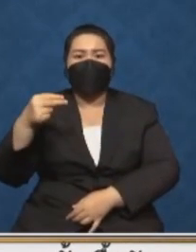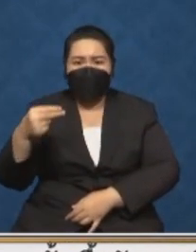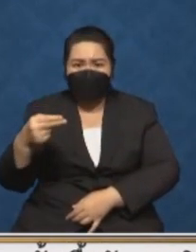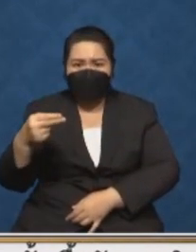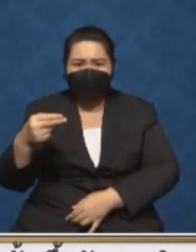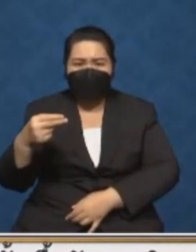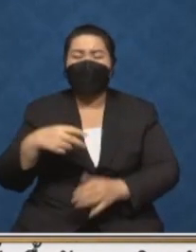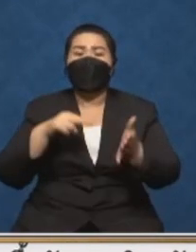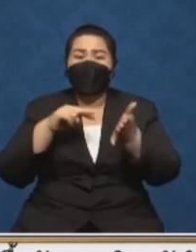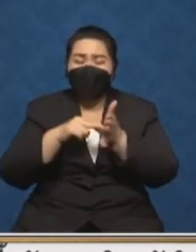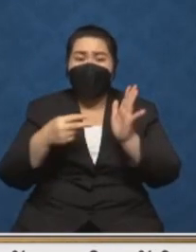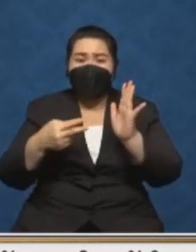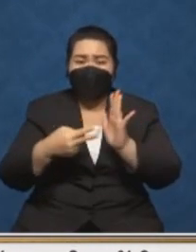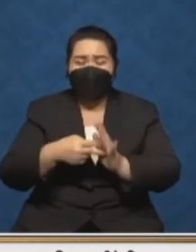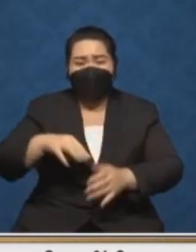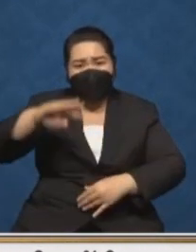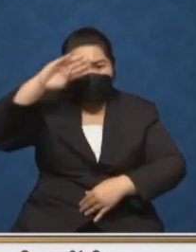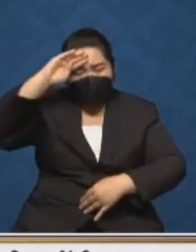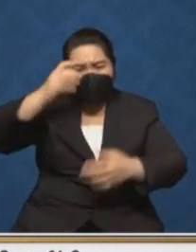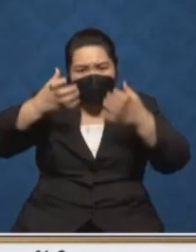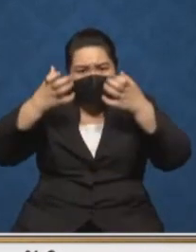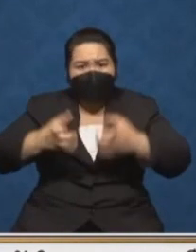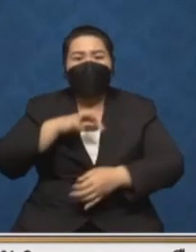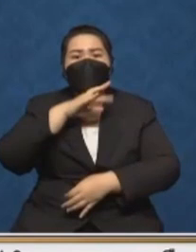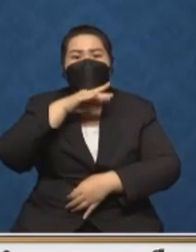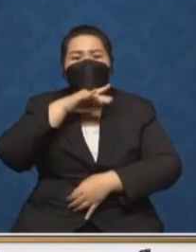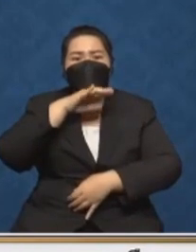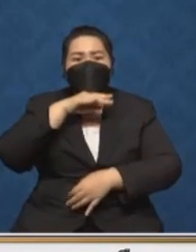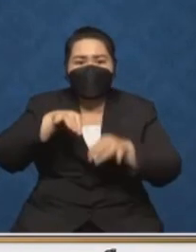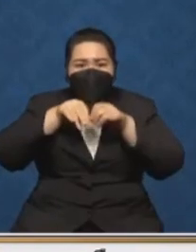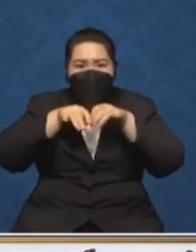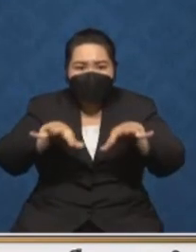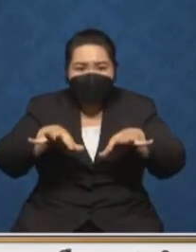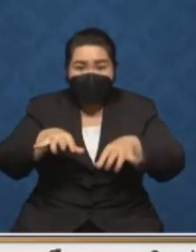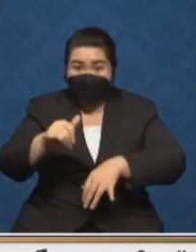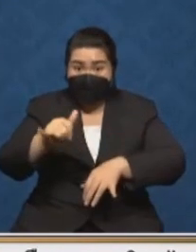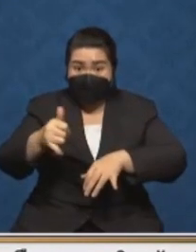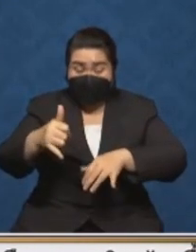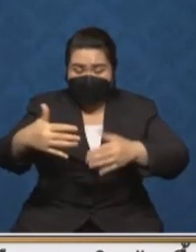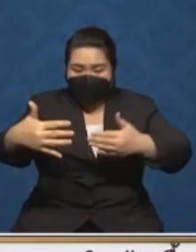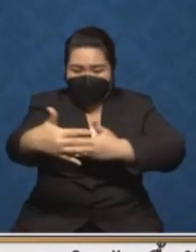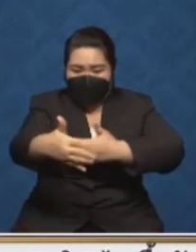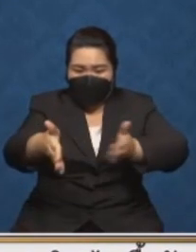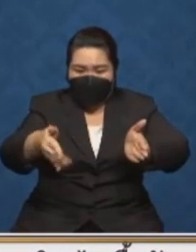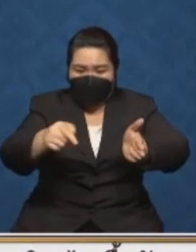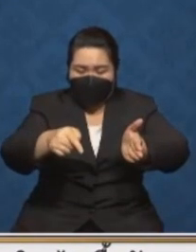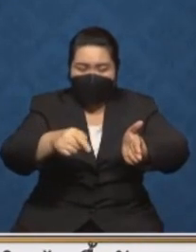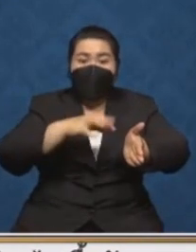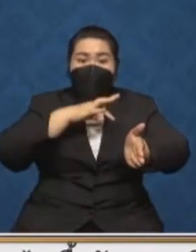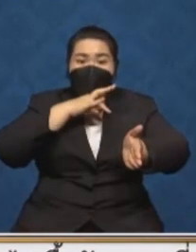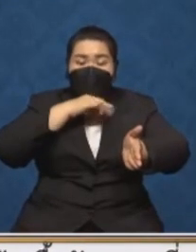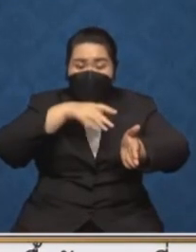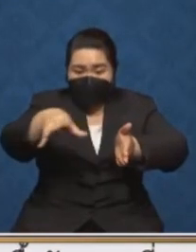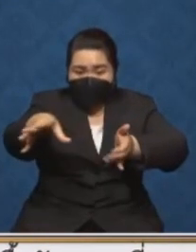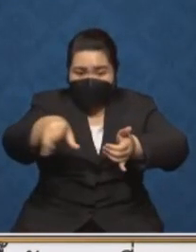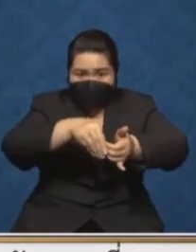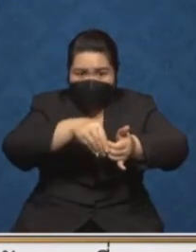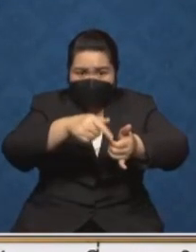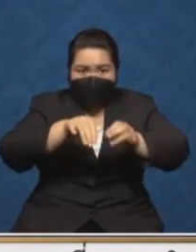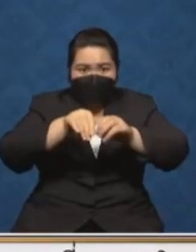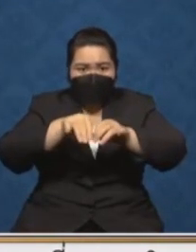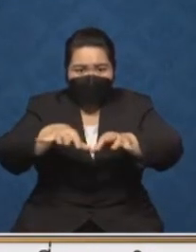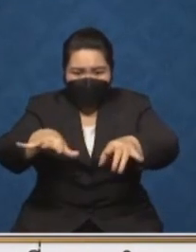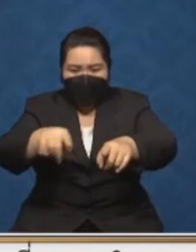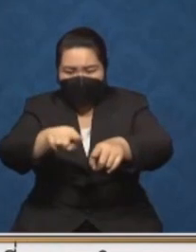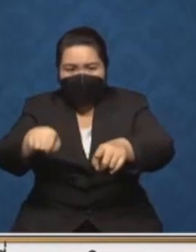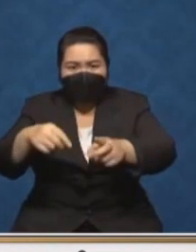เป็โลกระบาดอย่างไร้แรงในสุกร ในบางคอกบางพิน้องบางประชาชนบางคนตอนนี้ได้รบผลกระท